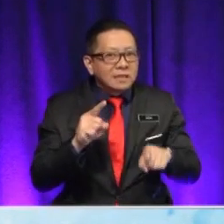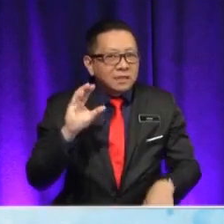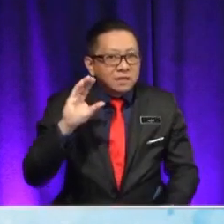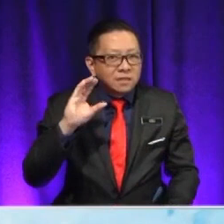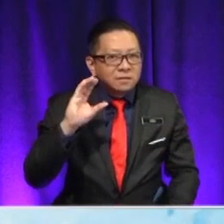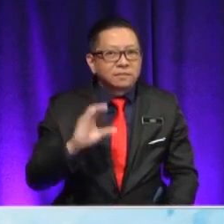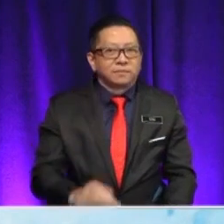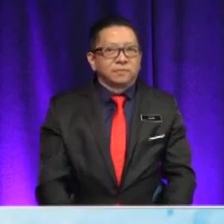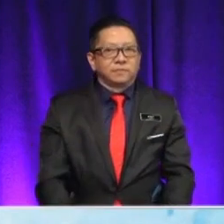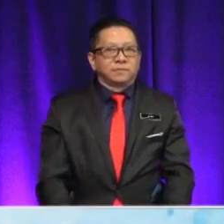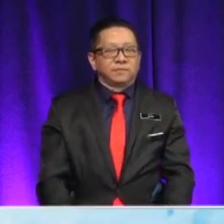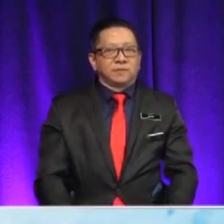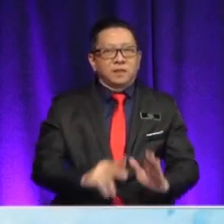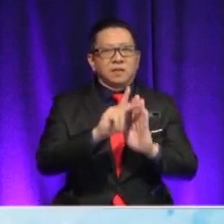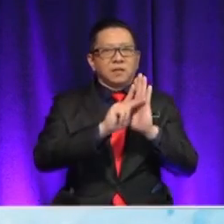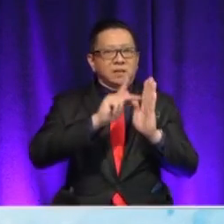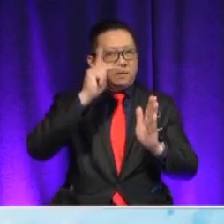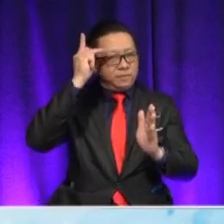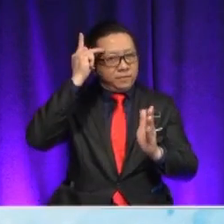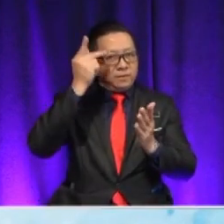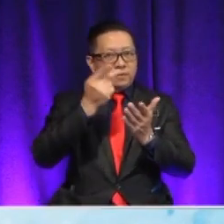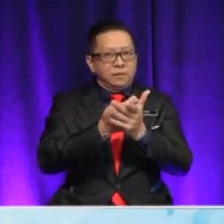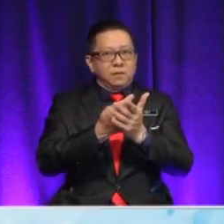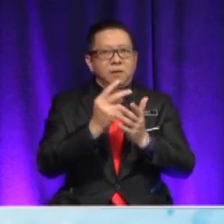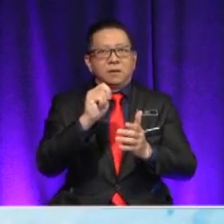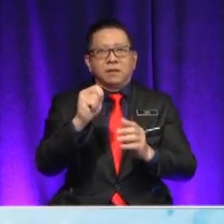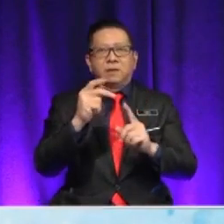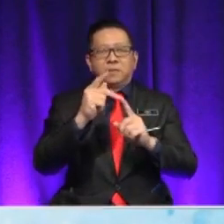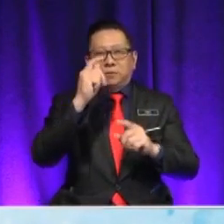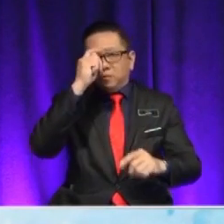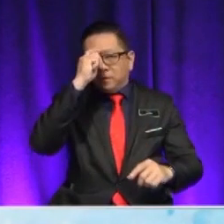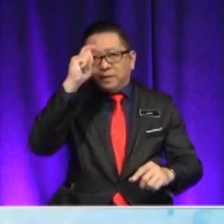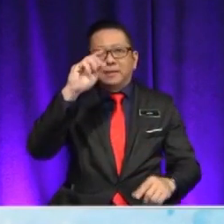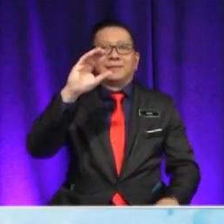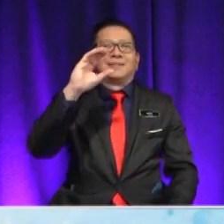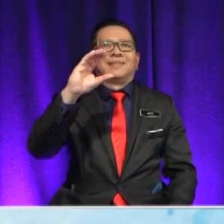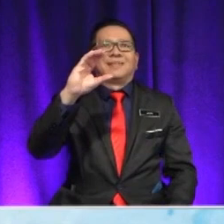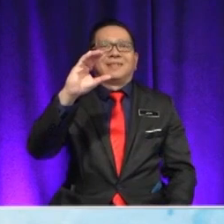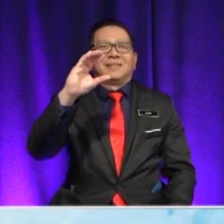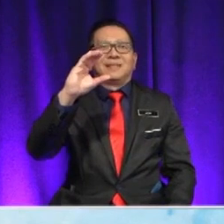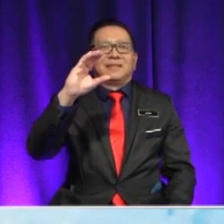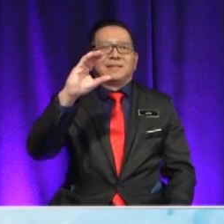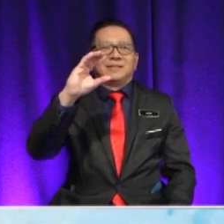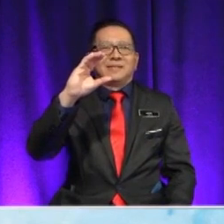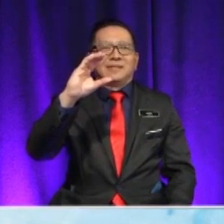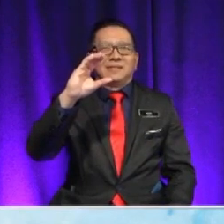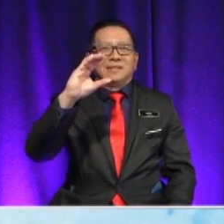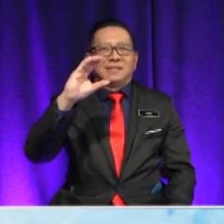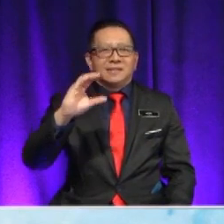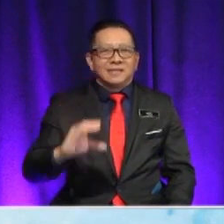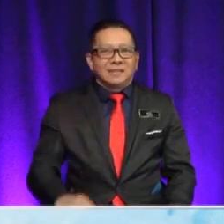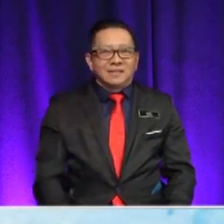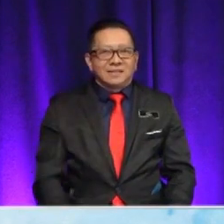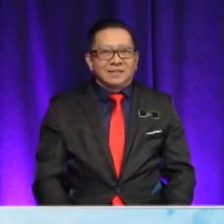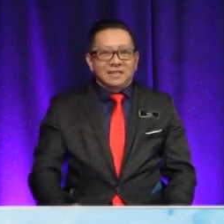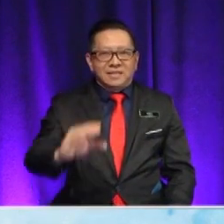Mira. Prinsip kepercayaan kepada Tuhan. Okey. C. C. Okay. Semua tunjuk C ni, cikgu. Mira pun jawab C. Saya